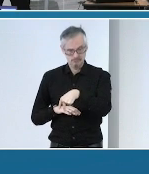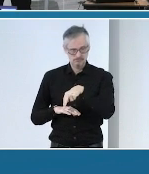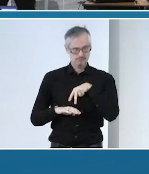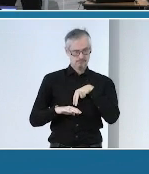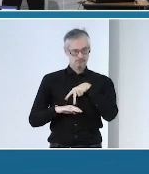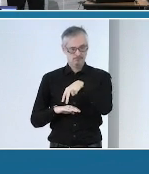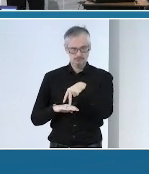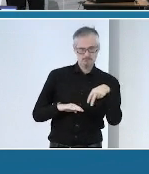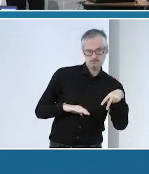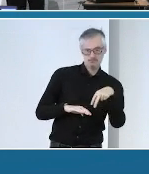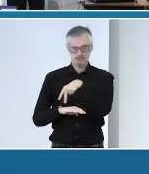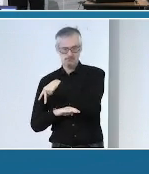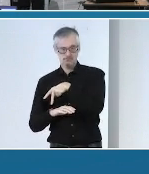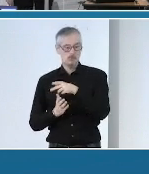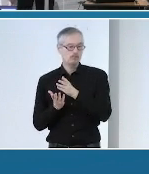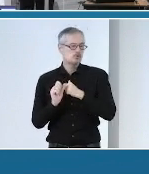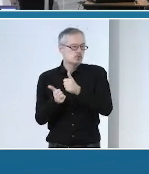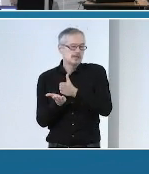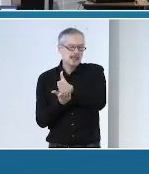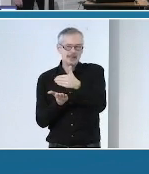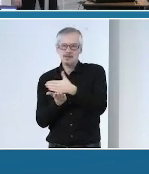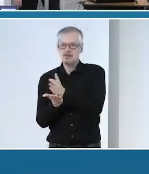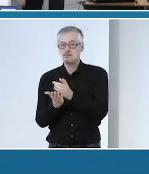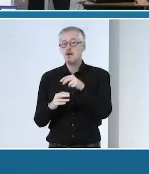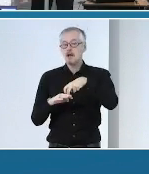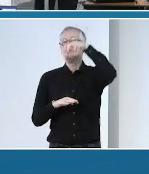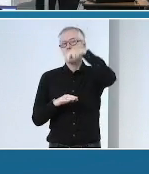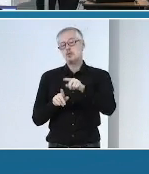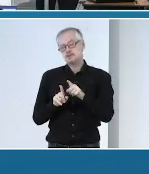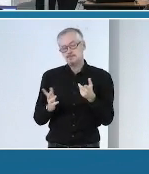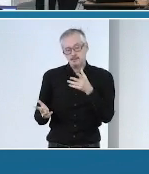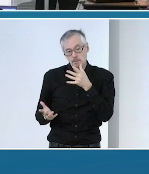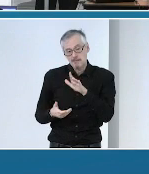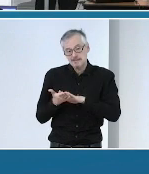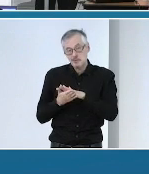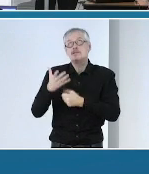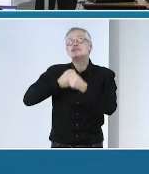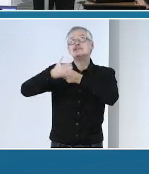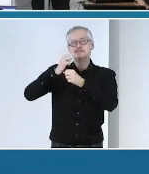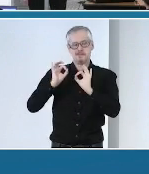ça, c'est ça. Puis bon, je ne vais pas monter au plafond, mais voilà, c'est ça.